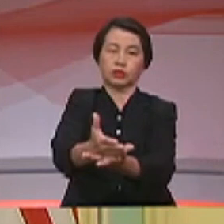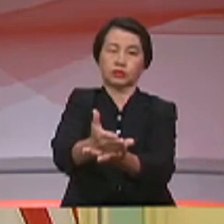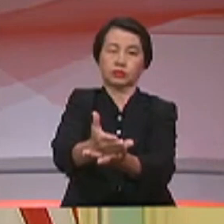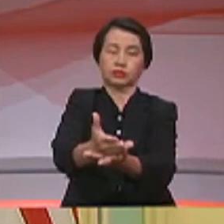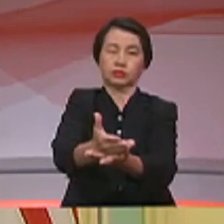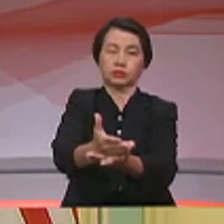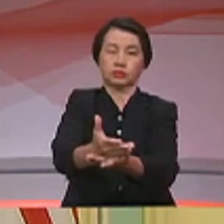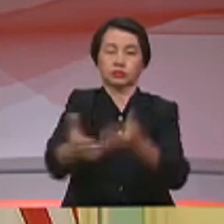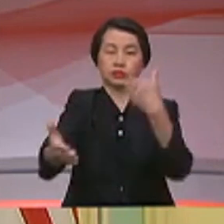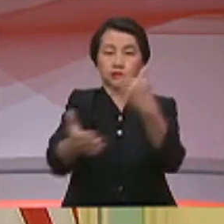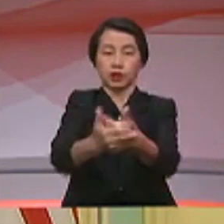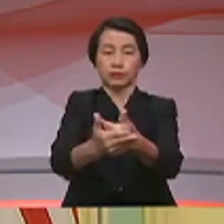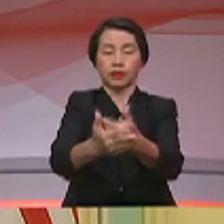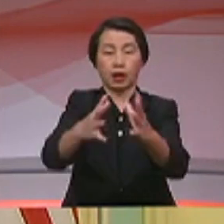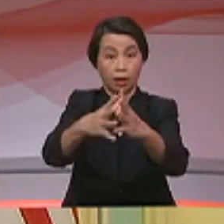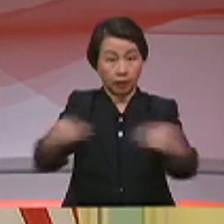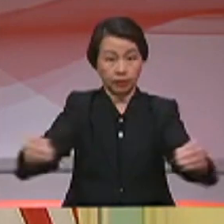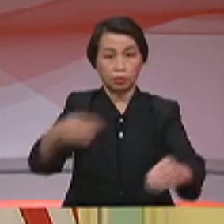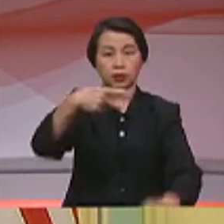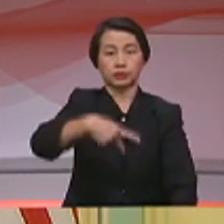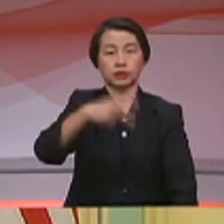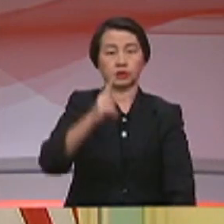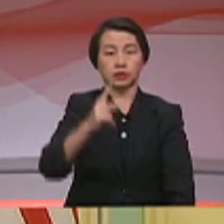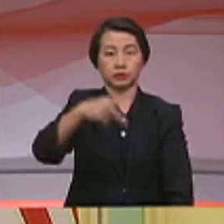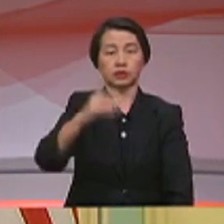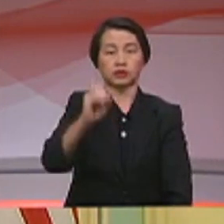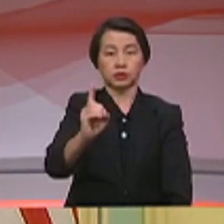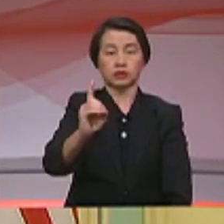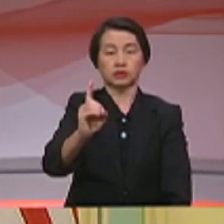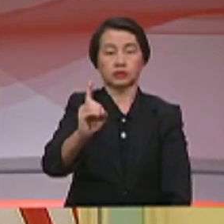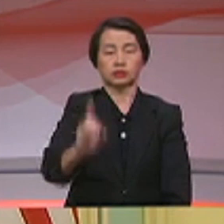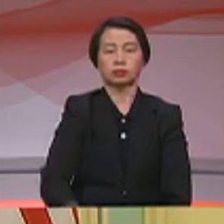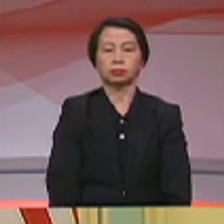sehingga tamat PKPD pentadbiran ini.